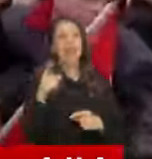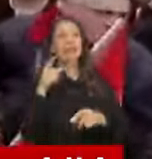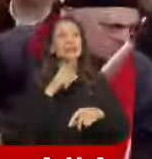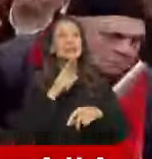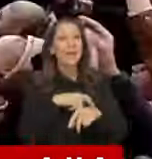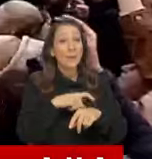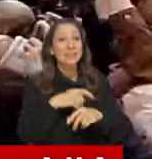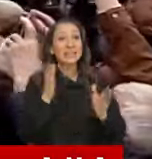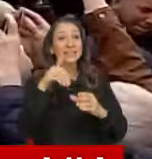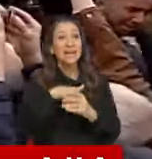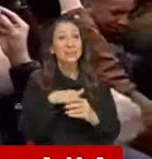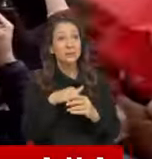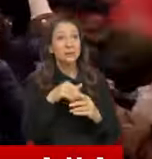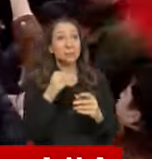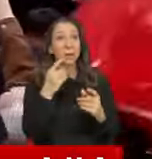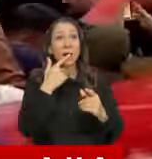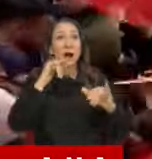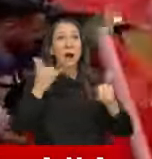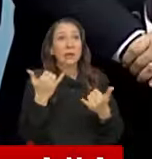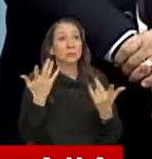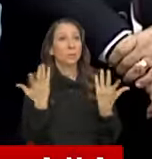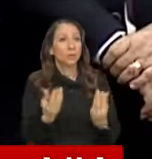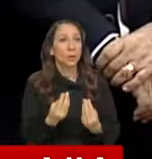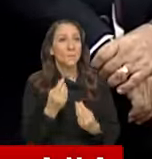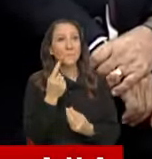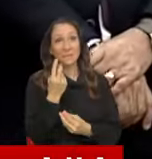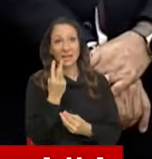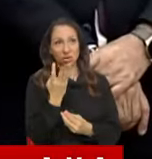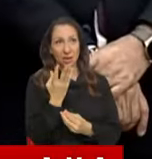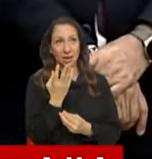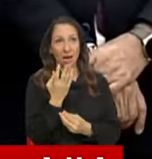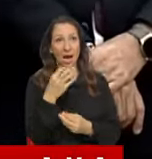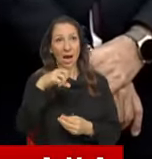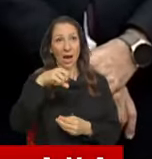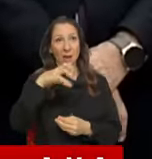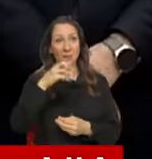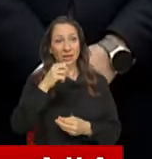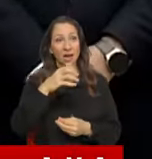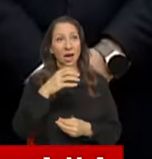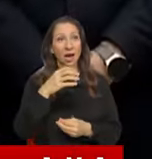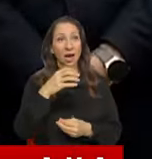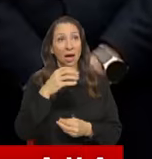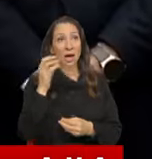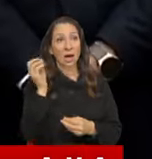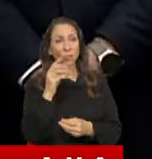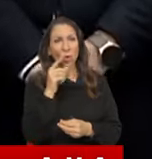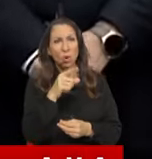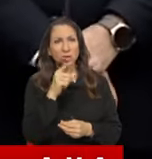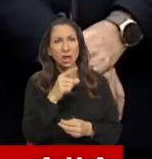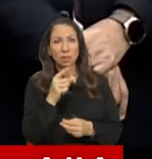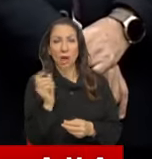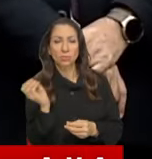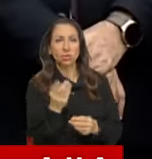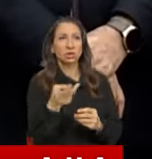sandık mücadelesine akarken üsluplar kılıçtan keskin birkaç tane AK Parti artmış oradan